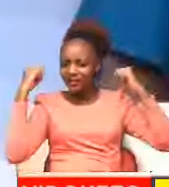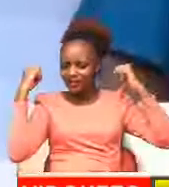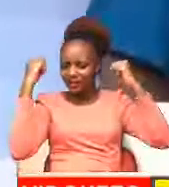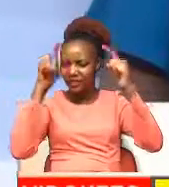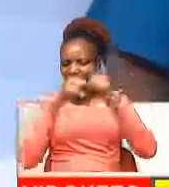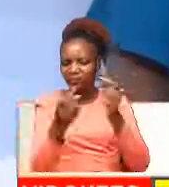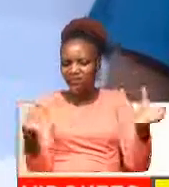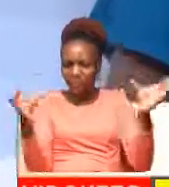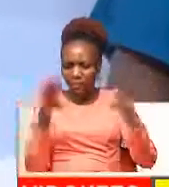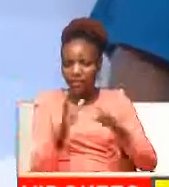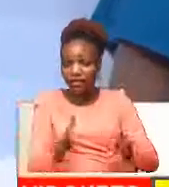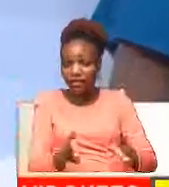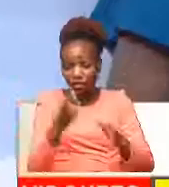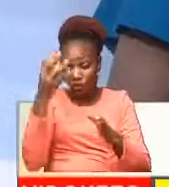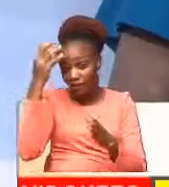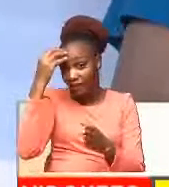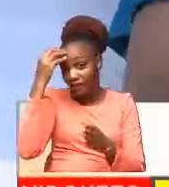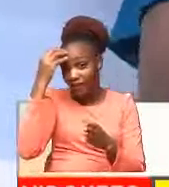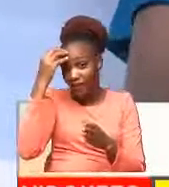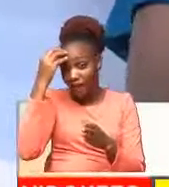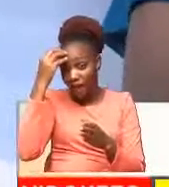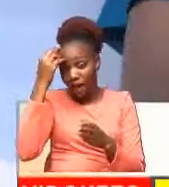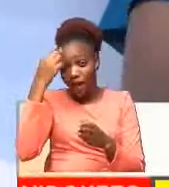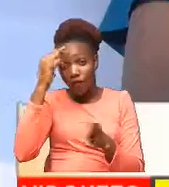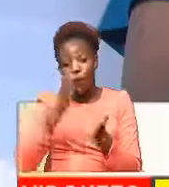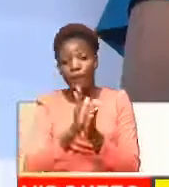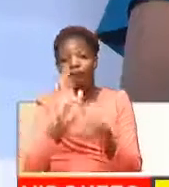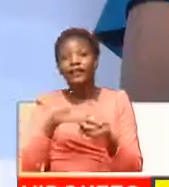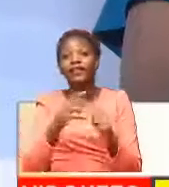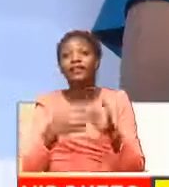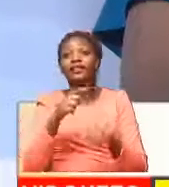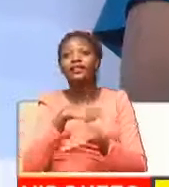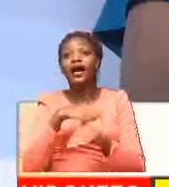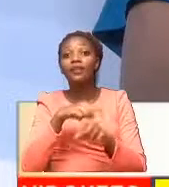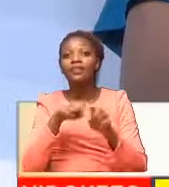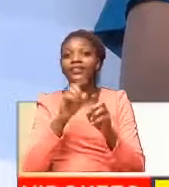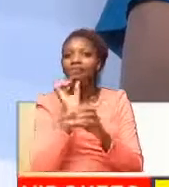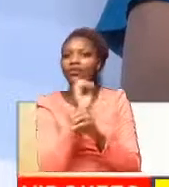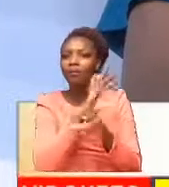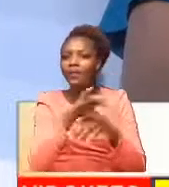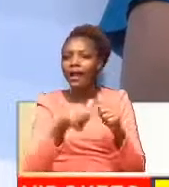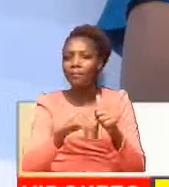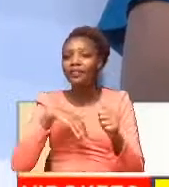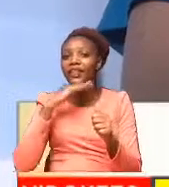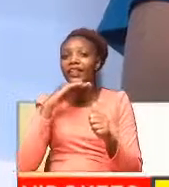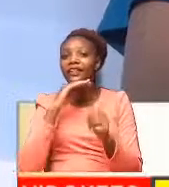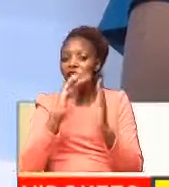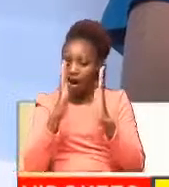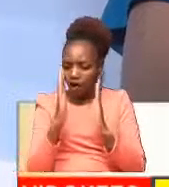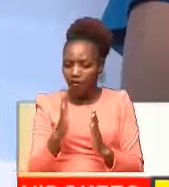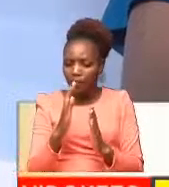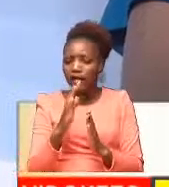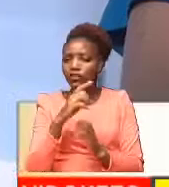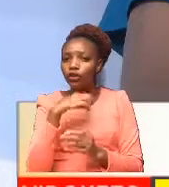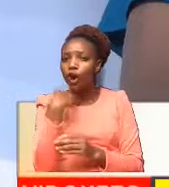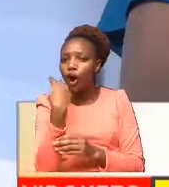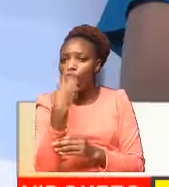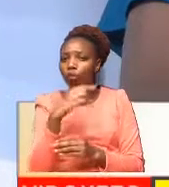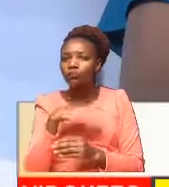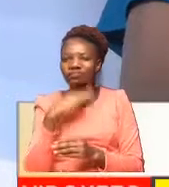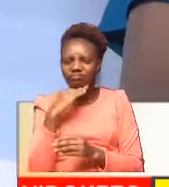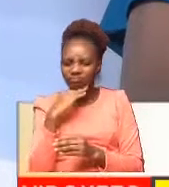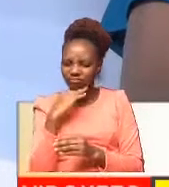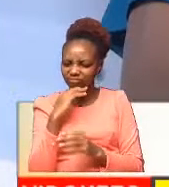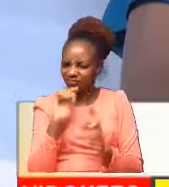barabara kuu ya Kitale Lodwa kwa zaidi ya masaa 6 kulalamikia kifo cha mmoja wao aliyefariki kwa njia ya